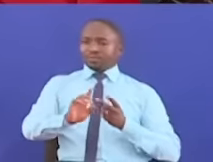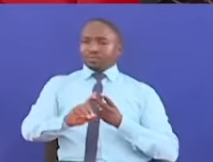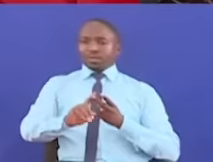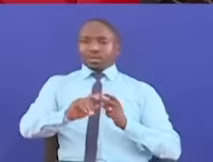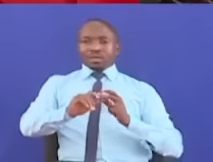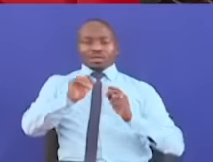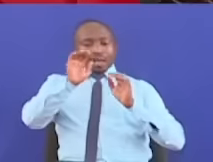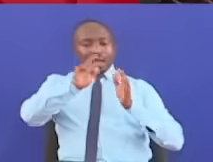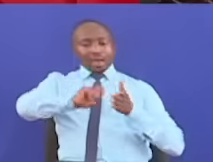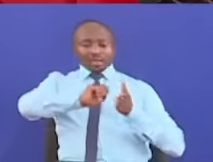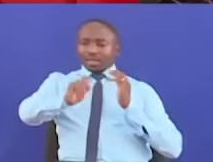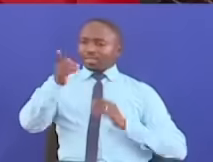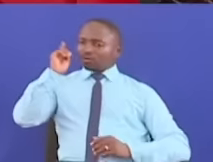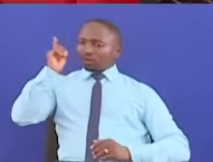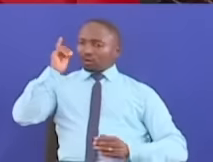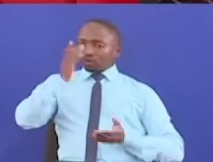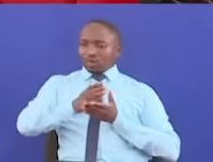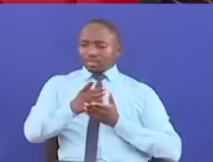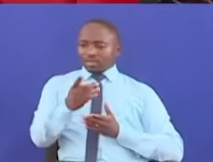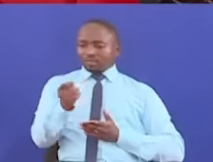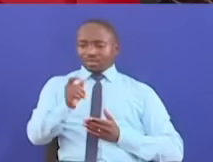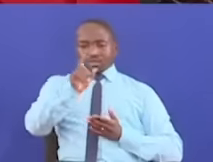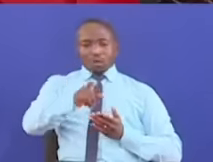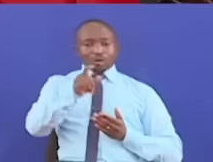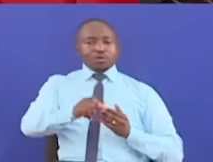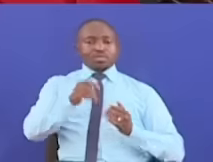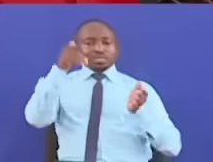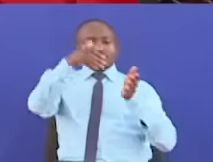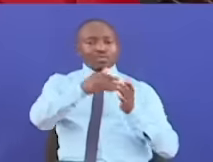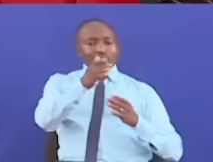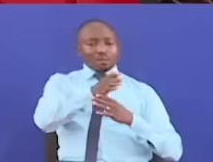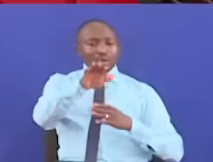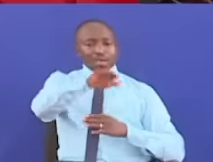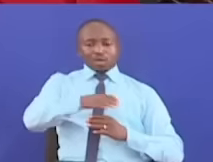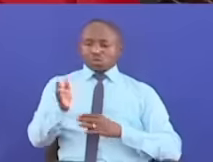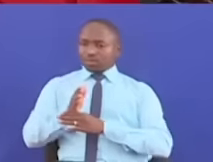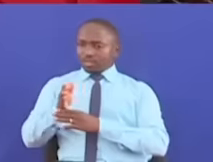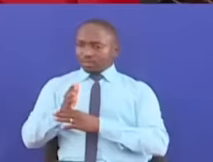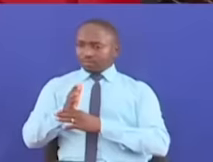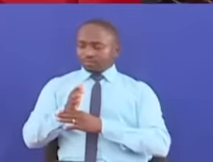ambal lita cha rek Odi Ya kuha kamba feda za wala Kodi Zina fika maeneo yali